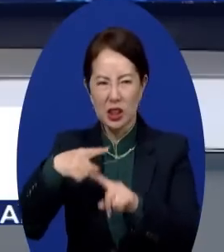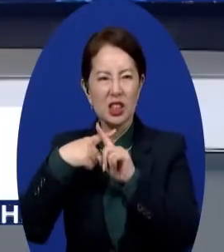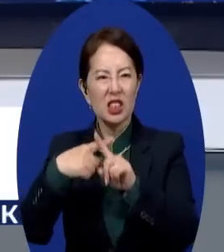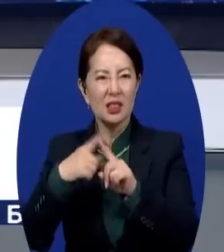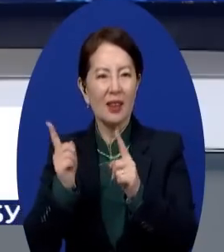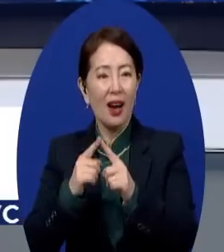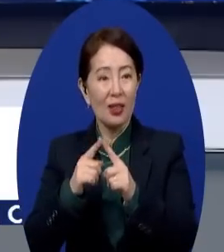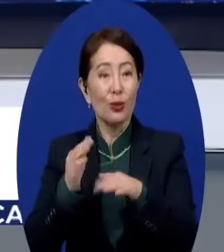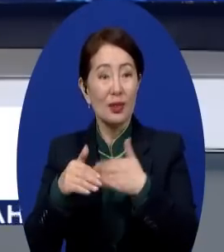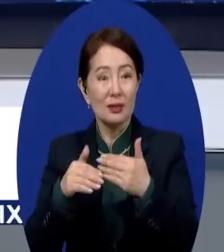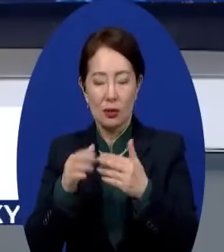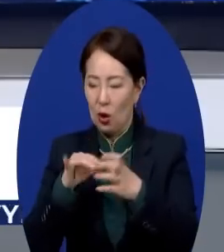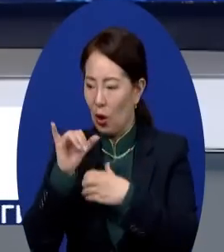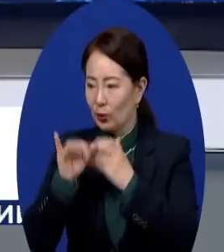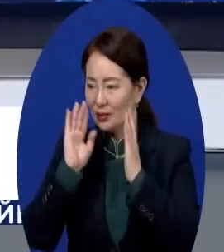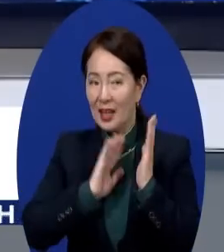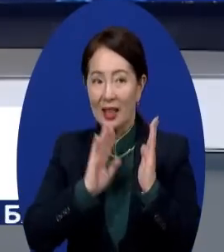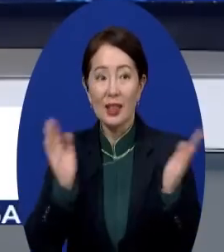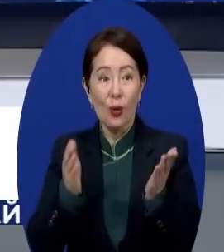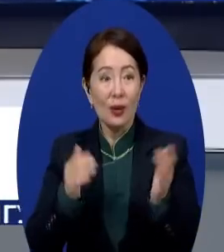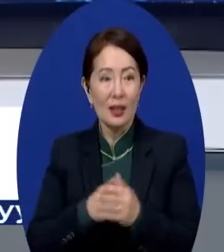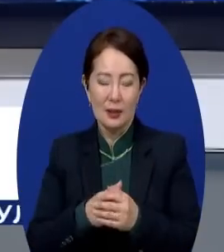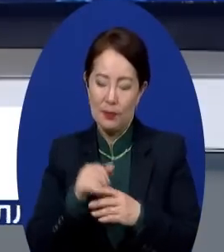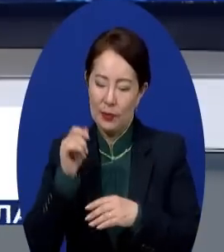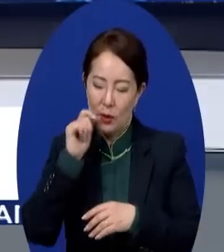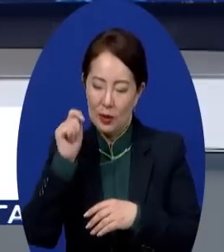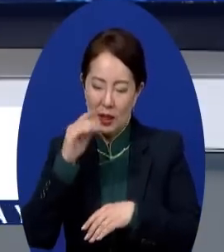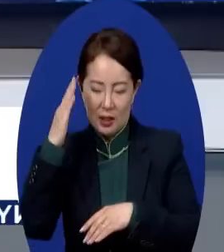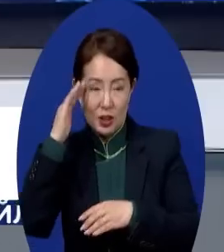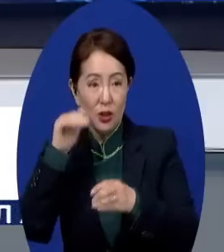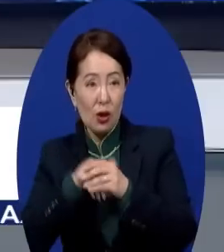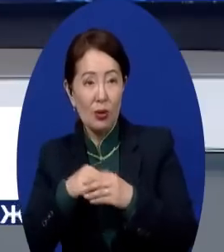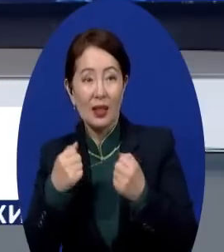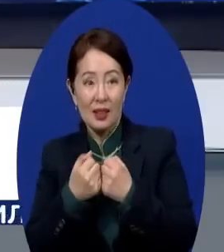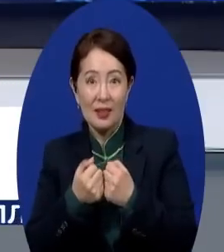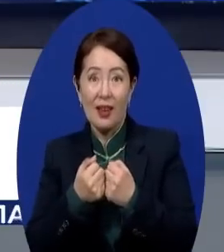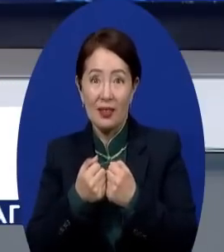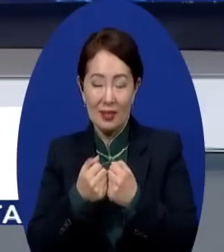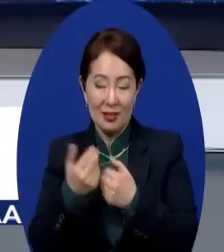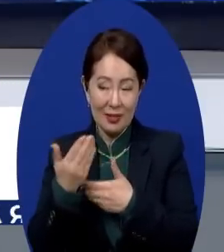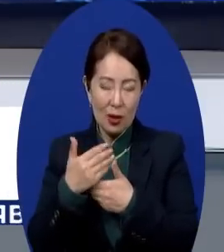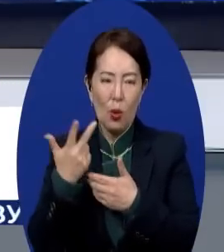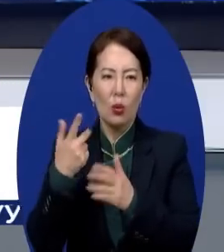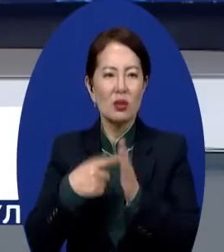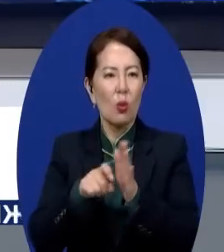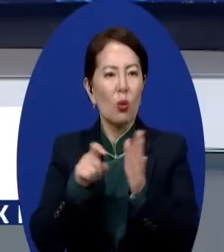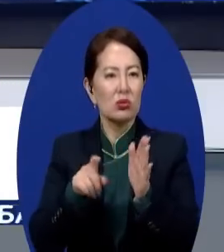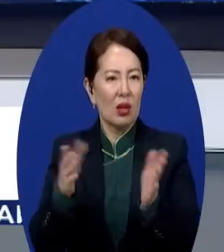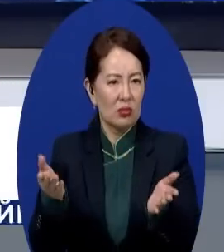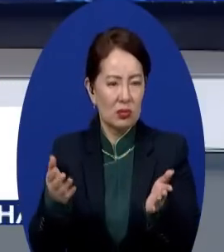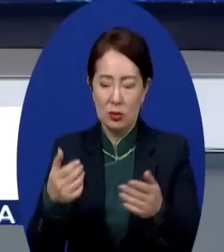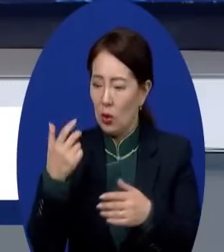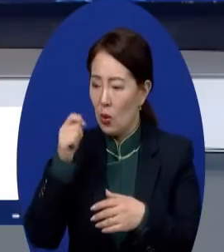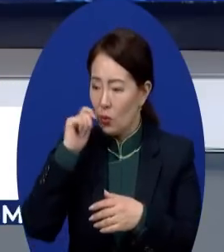олон улсад хандаж уриаллаа. Оросын холбооны улс Украинд цэрэг оруулж дайн эхлүүлснээс хойш 3 сарын хугацаа өнгөрч байна. Дайны уршигаар Украинд